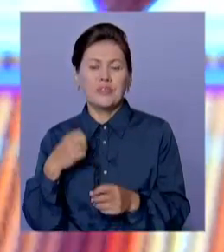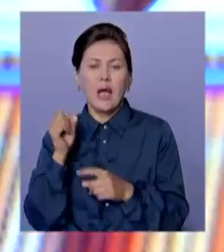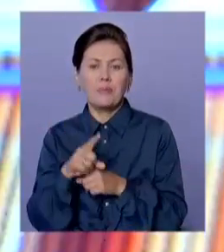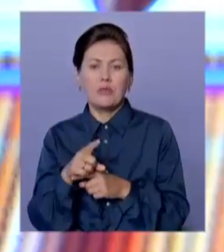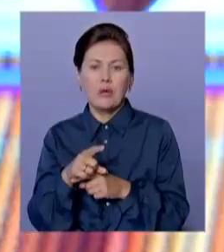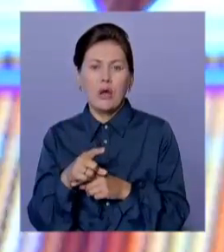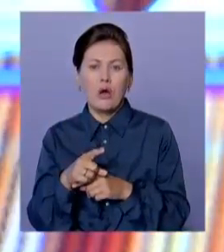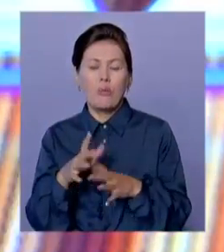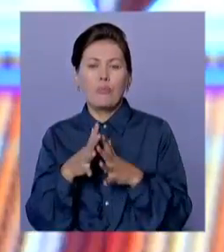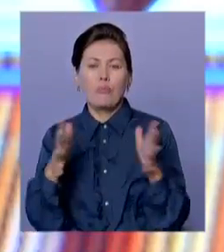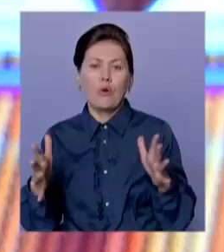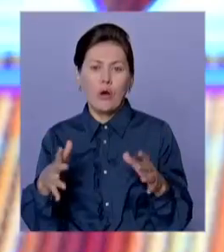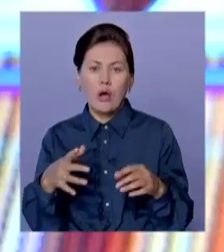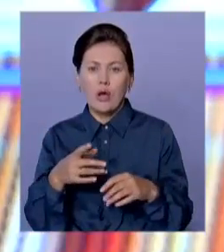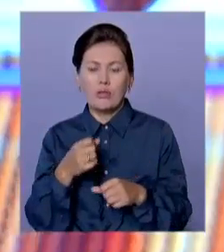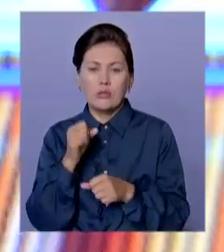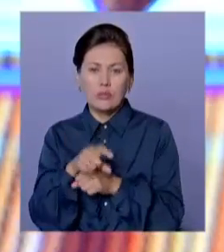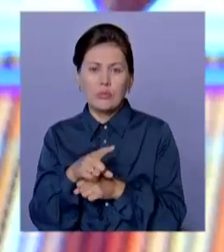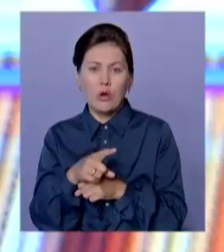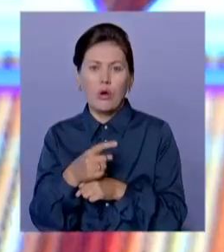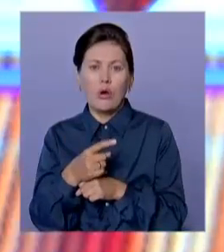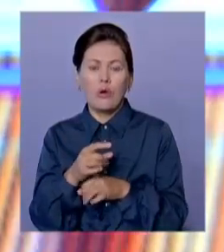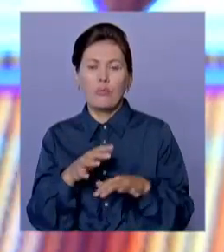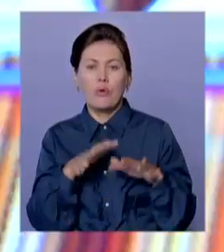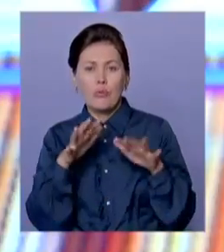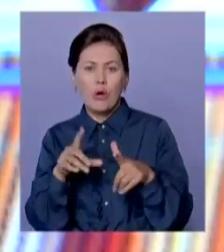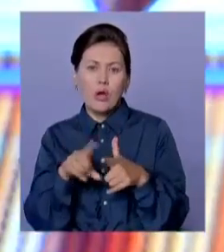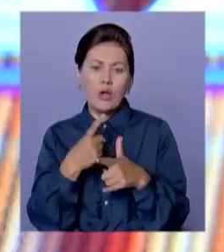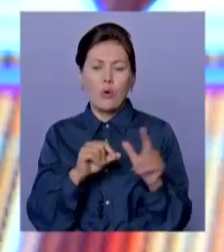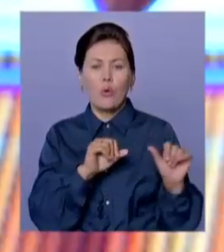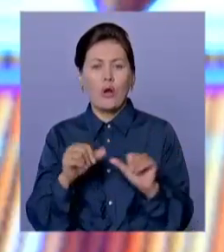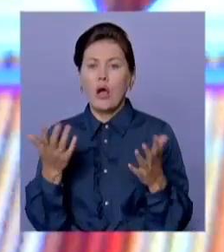тапсырмасы, басым тапсырмасы қатал қорғаушы ма әлде шабуылшы ма?